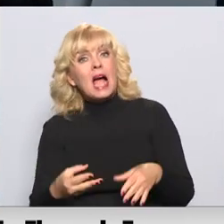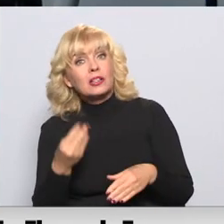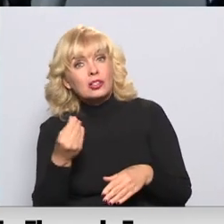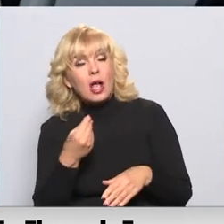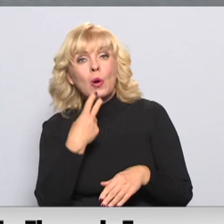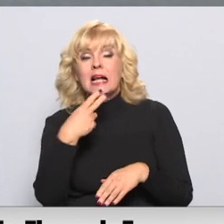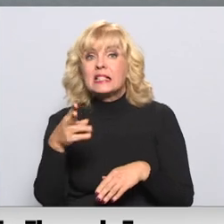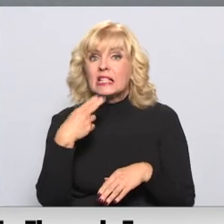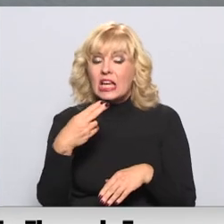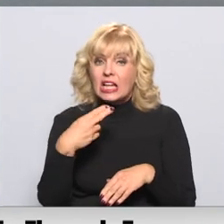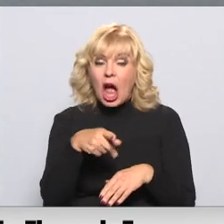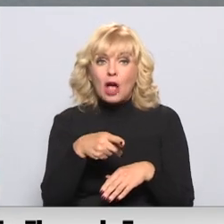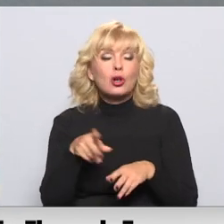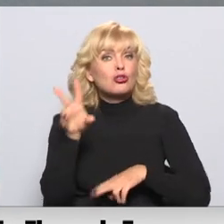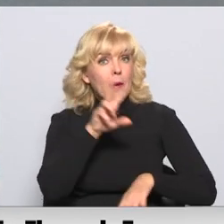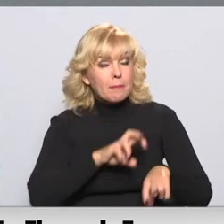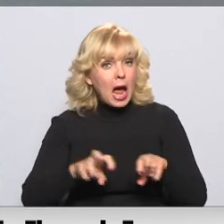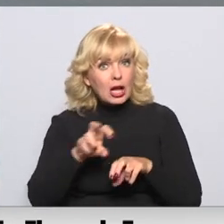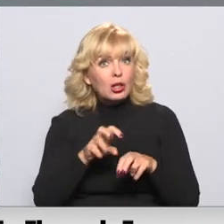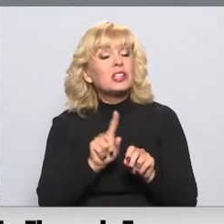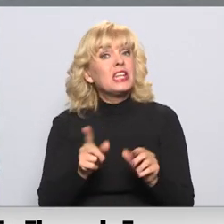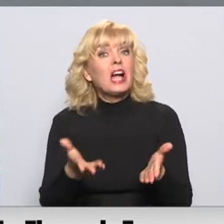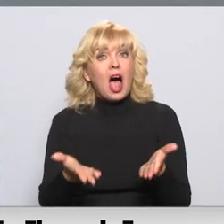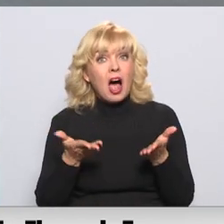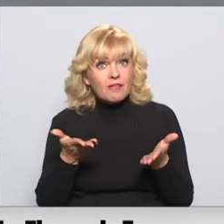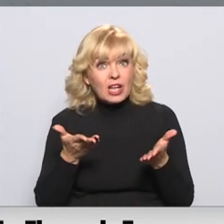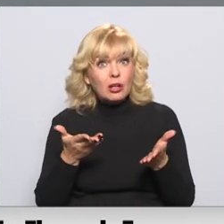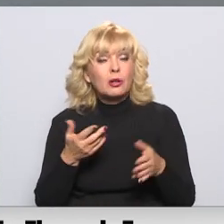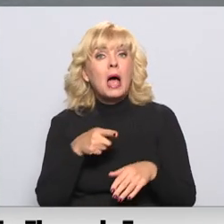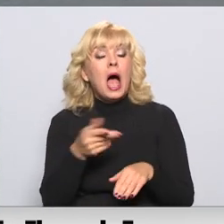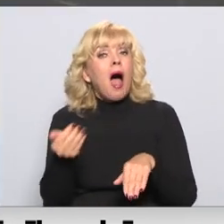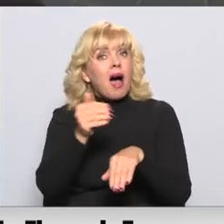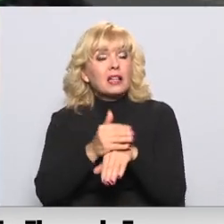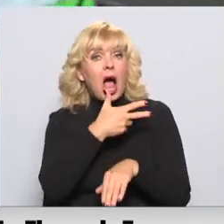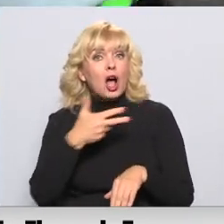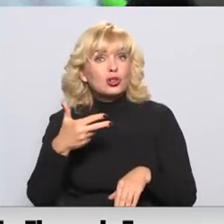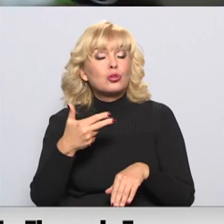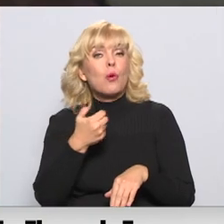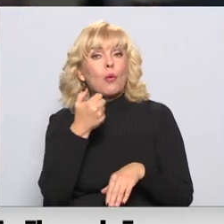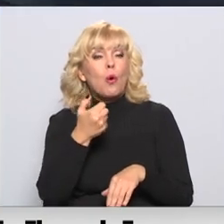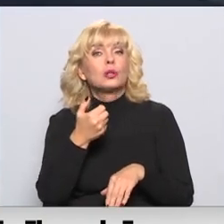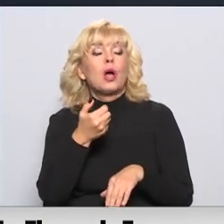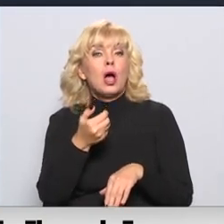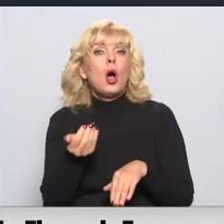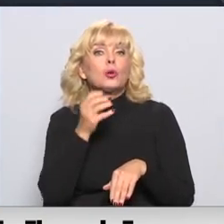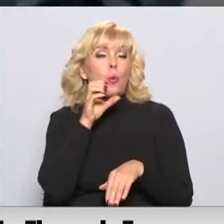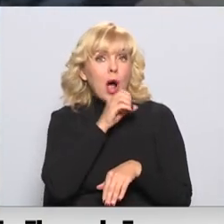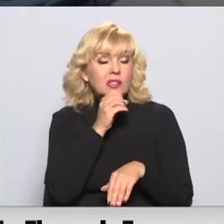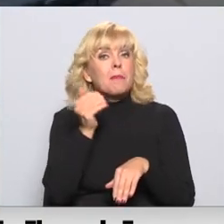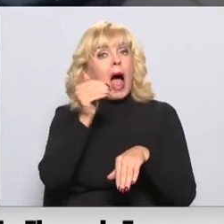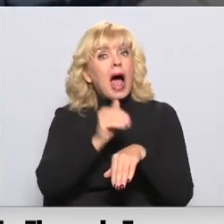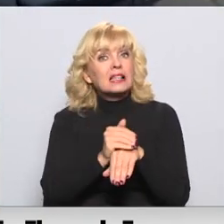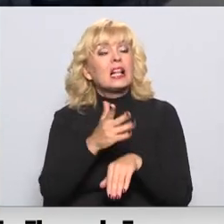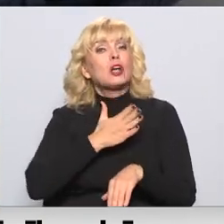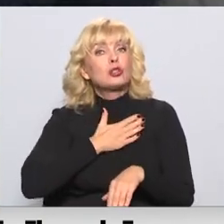cigarešu meklēšanā tiek atzīts par visefektīvāko, jo vidēji 800 noziegumus gadā atklāja tieši dienesta suņi, pauš eksperts, kā vienu